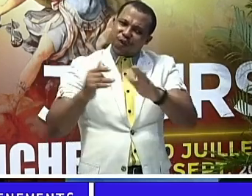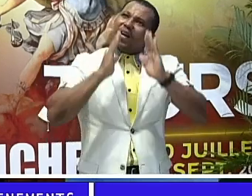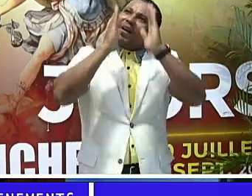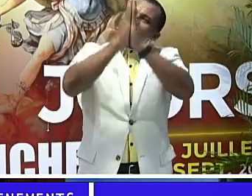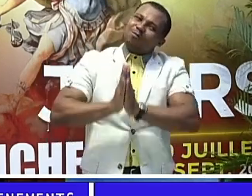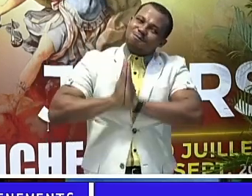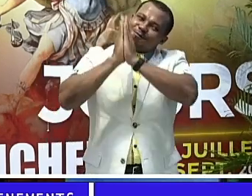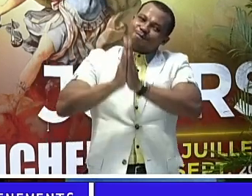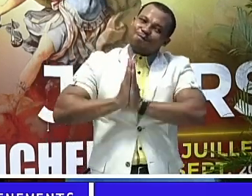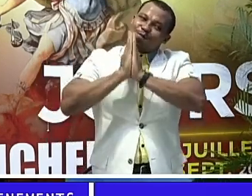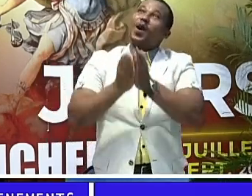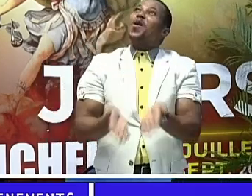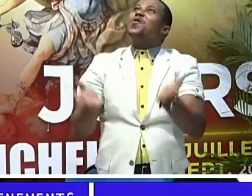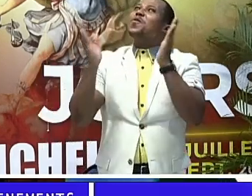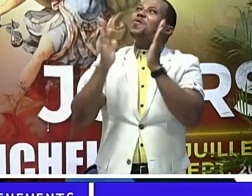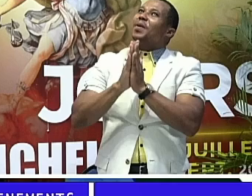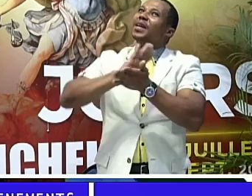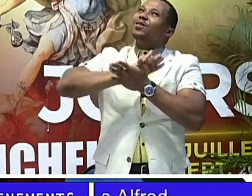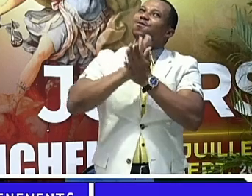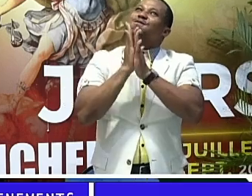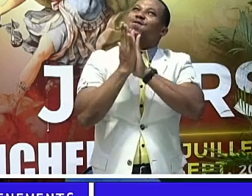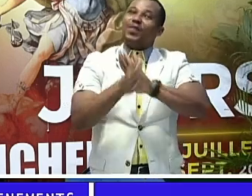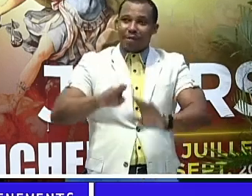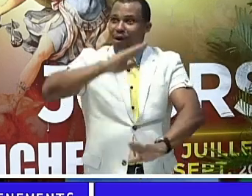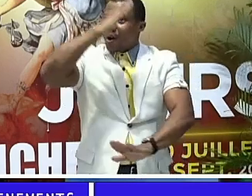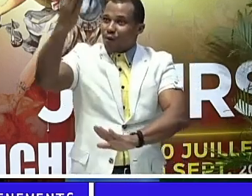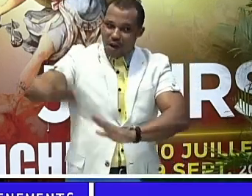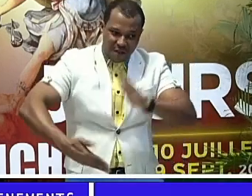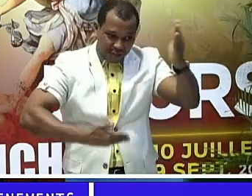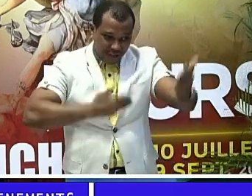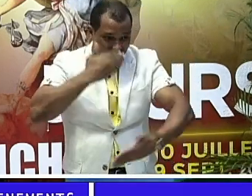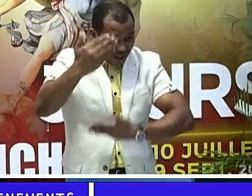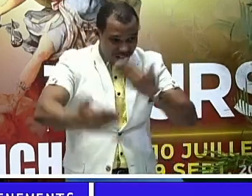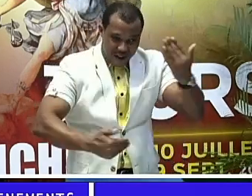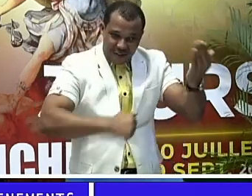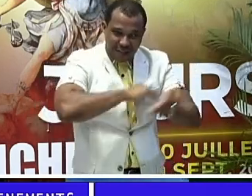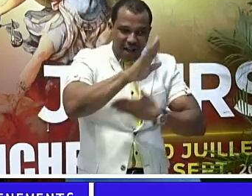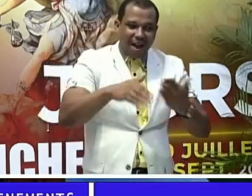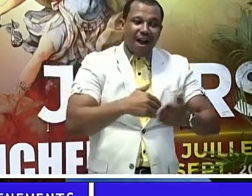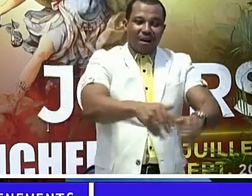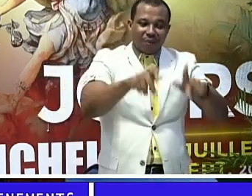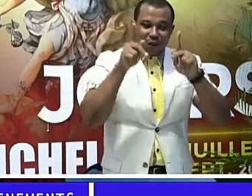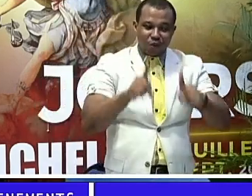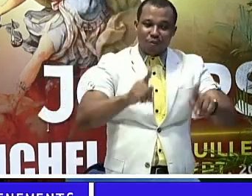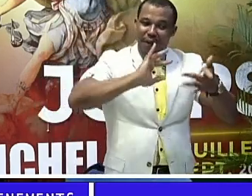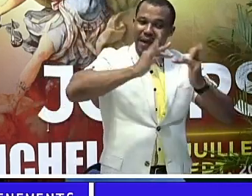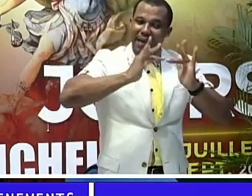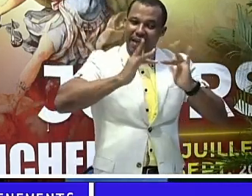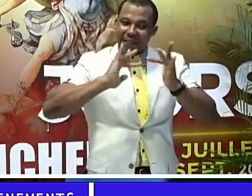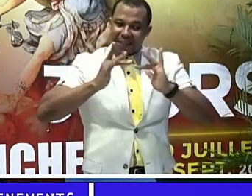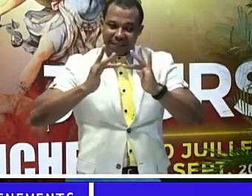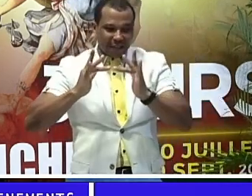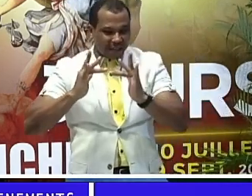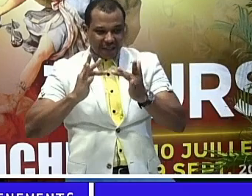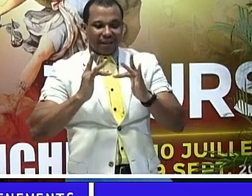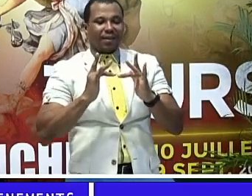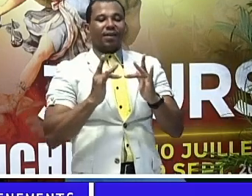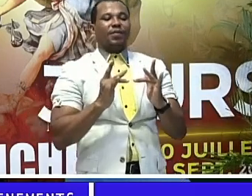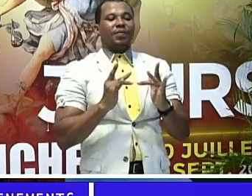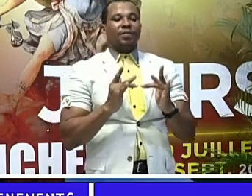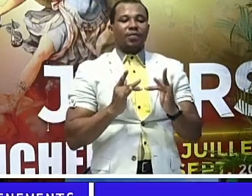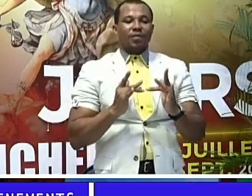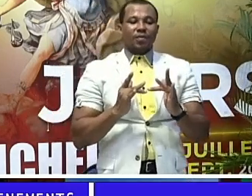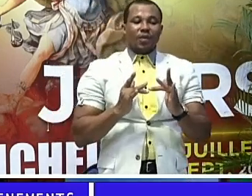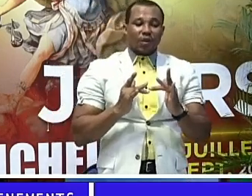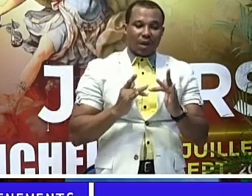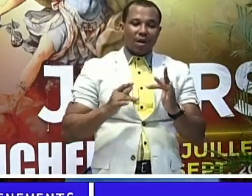d'aller dans le pays d'Haïti. Nous invitons tout le monde et une dit l'autre. Au niveau de réseaux sociaux, partez toujours en direct pour